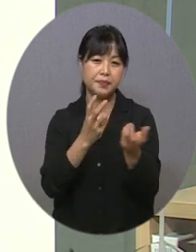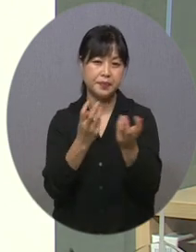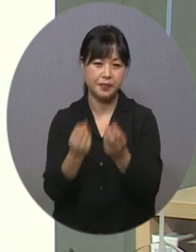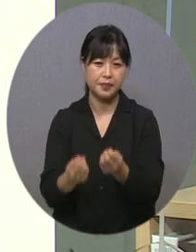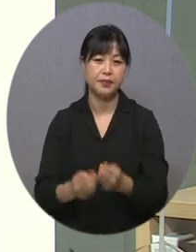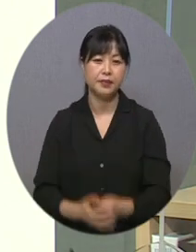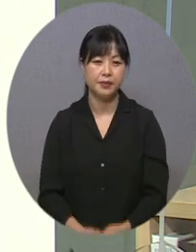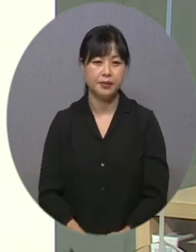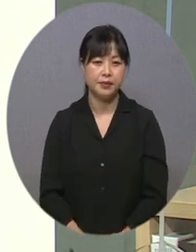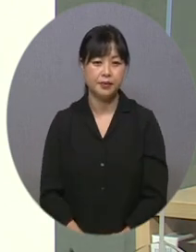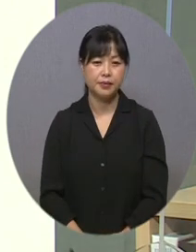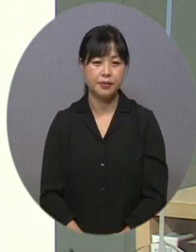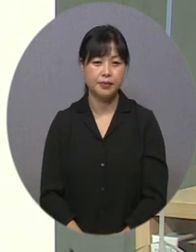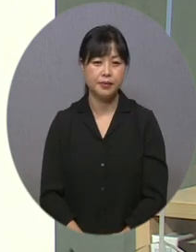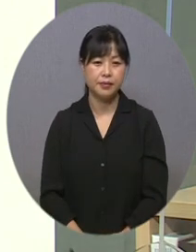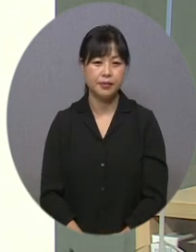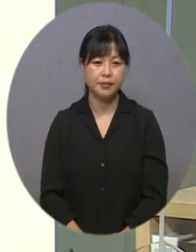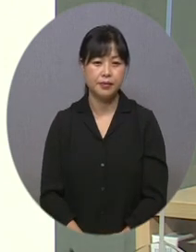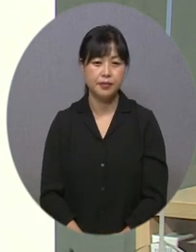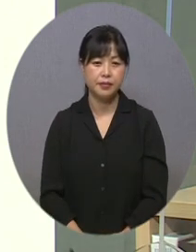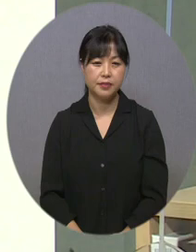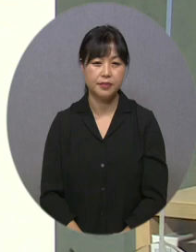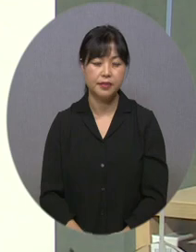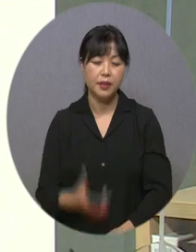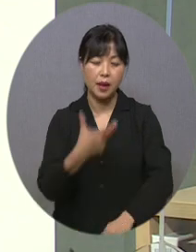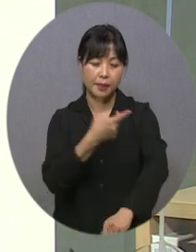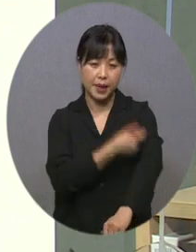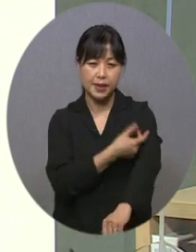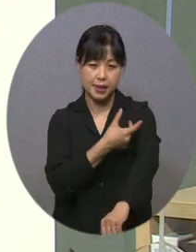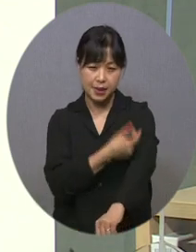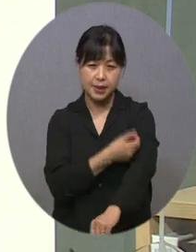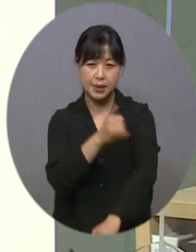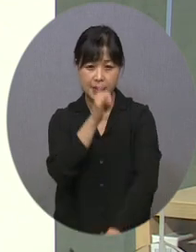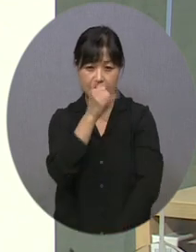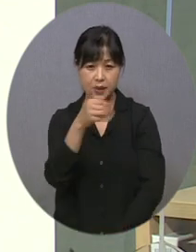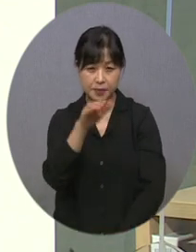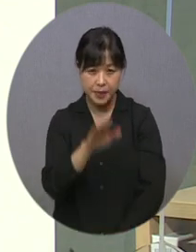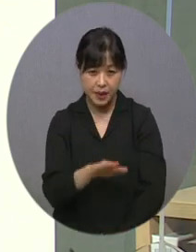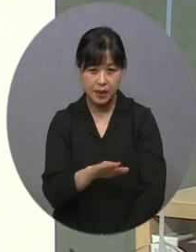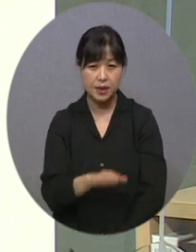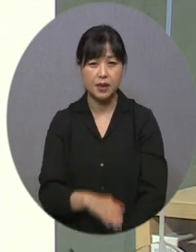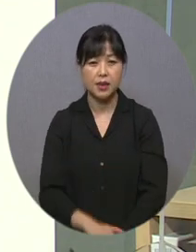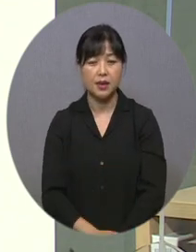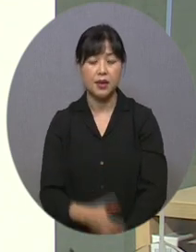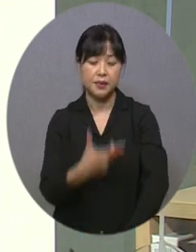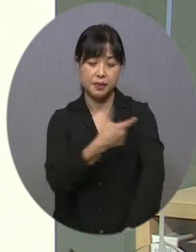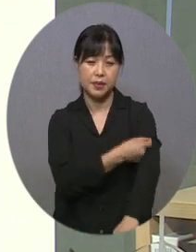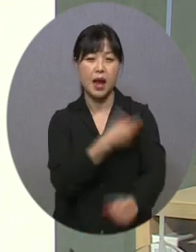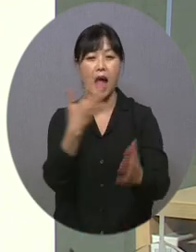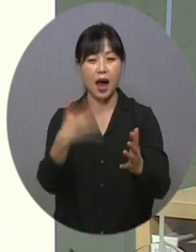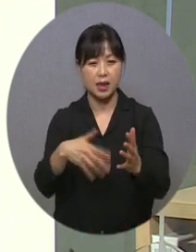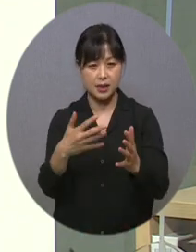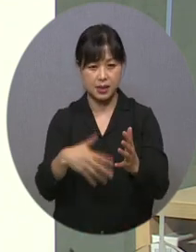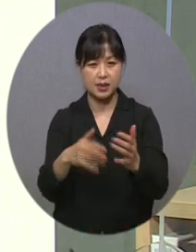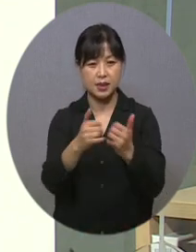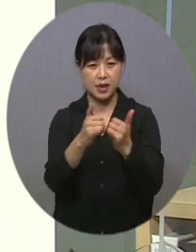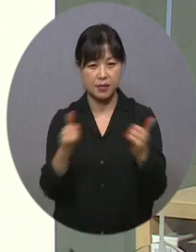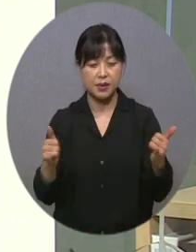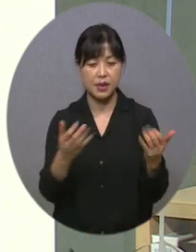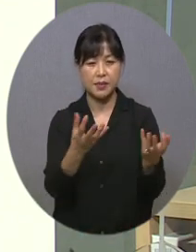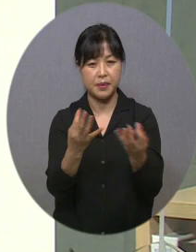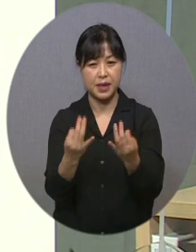있습니다. 많은 백신 접종을 실시하고 있지만은 아직도 미접종